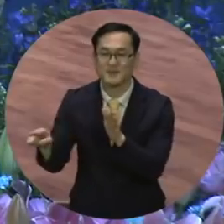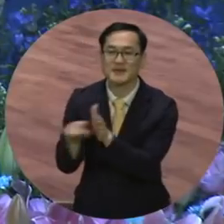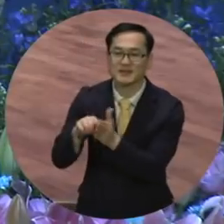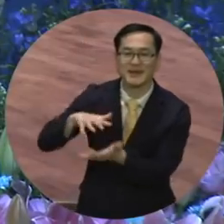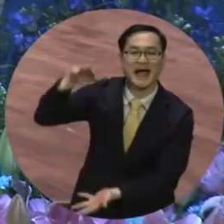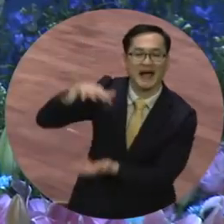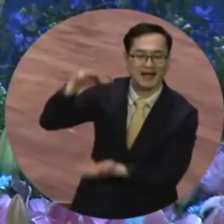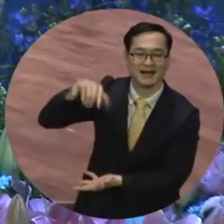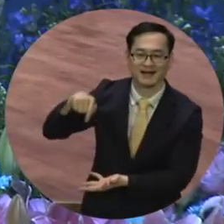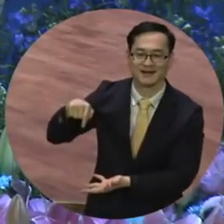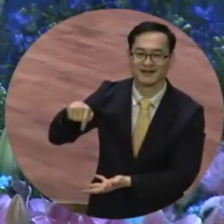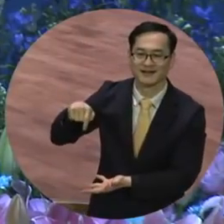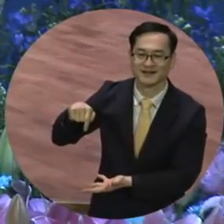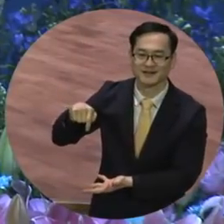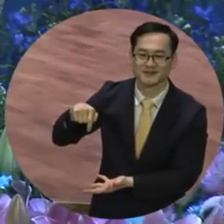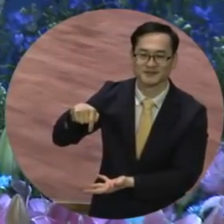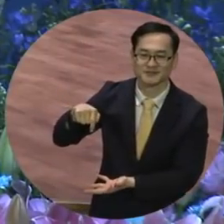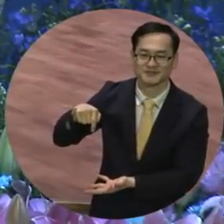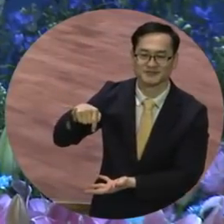믿음이에요. 아멘.